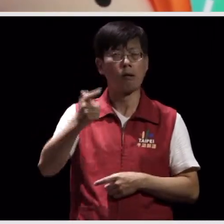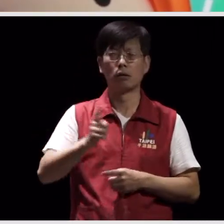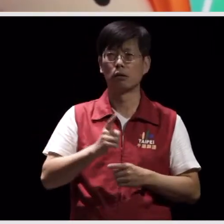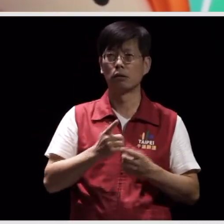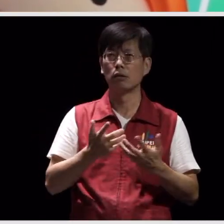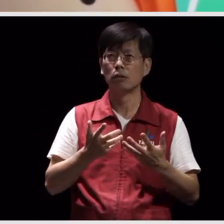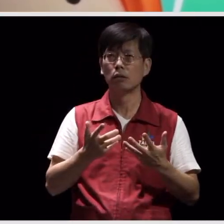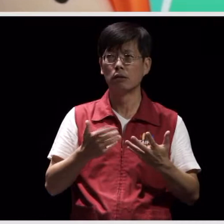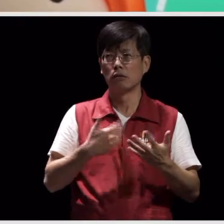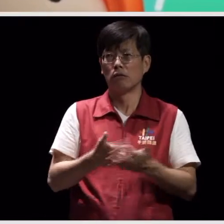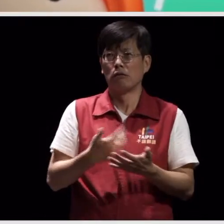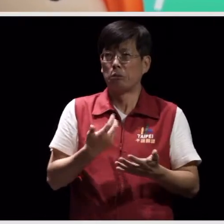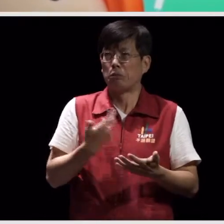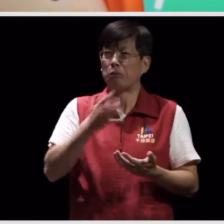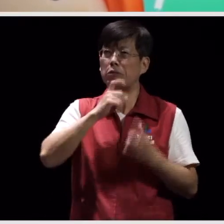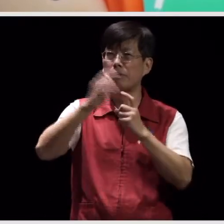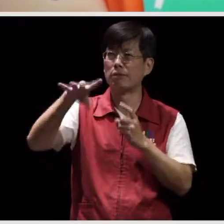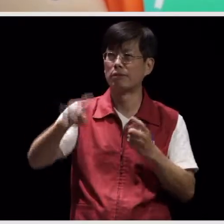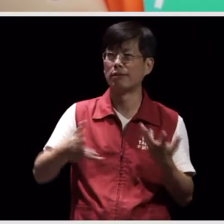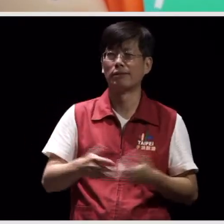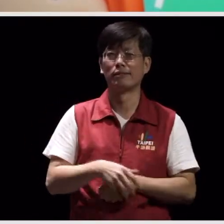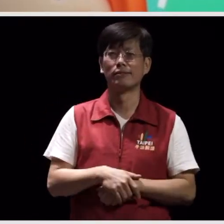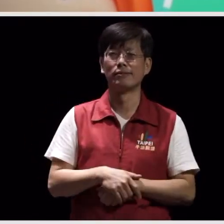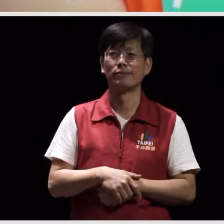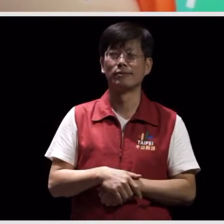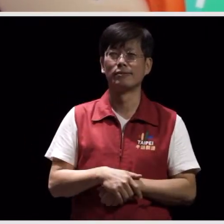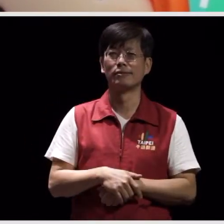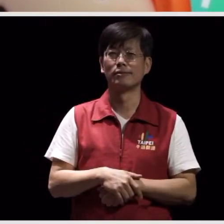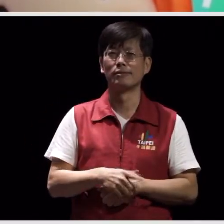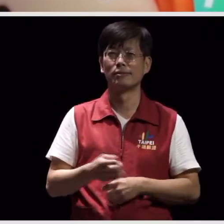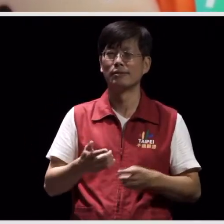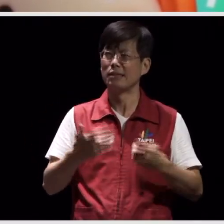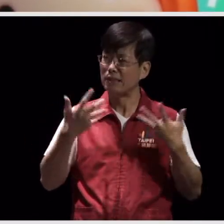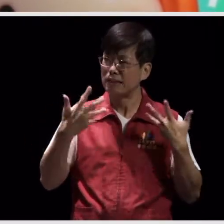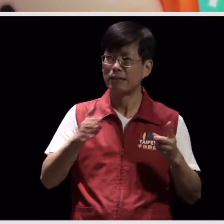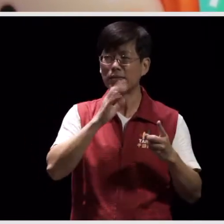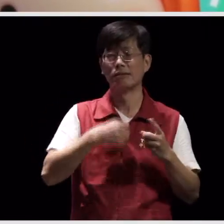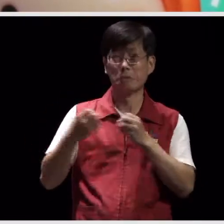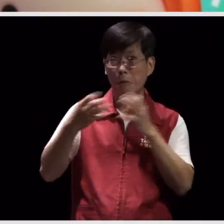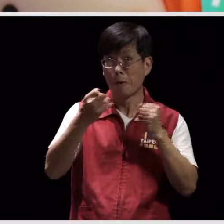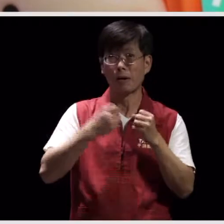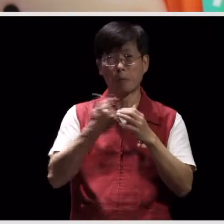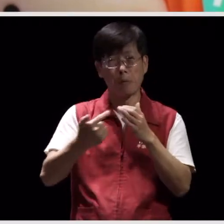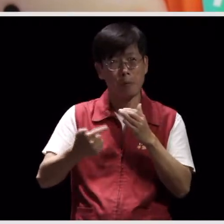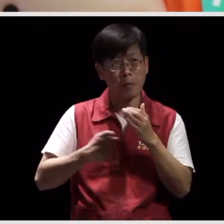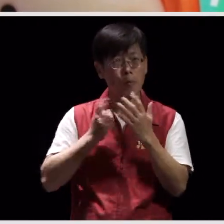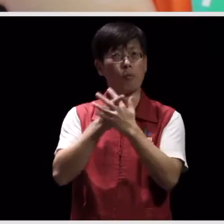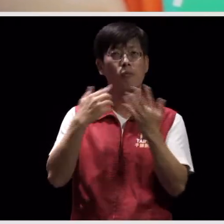应的，因为我不知道到底答案在哪边这样。所以有时候你知道吧，很多话你是需要智慧才可以解